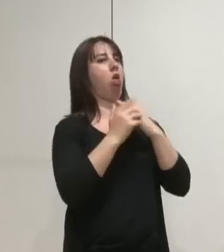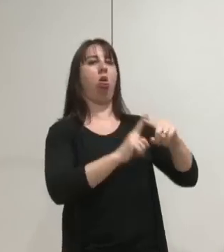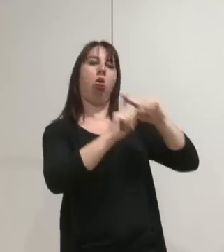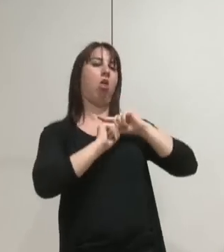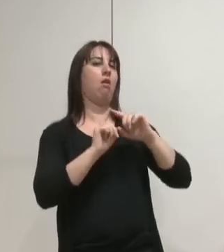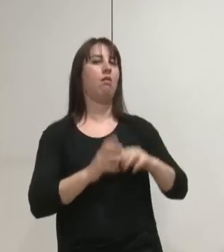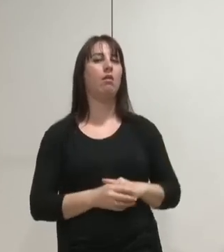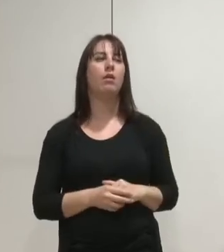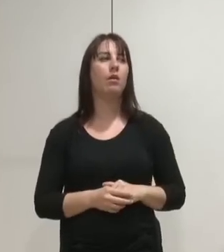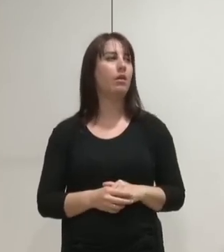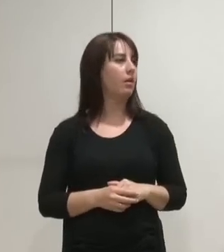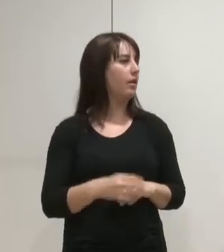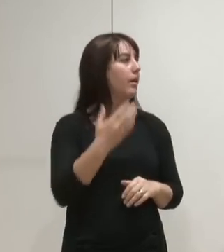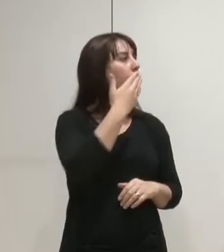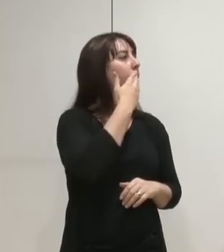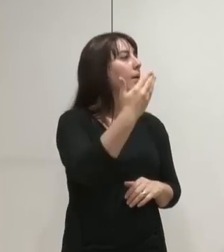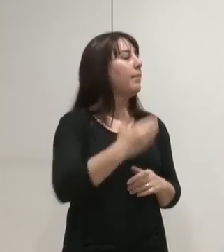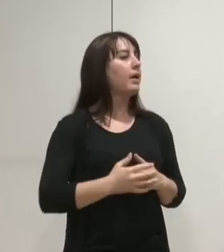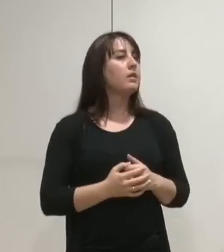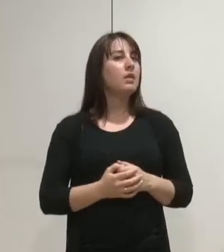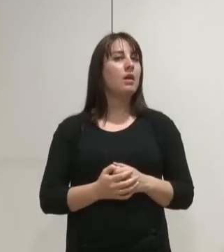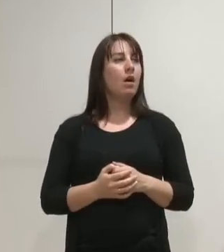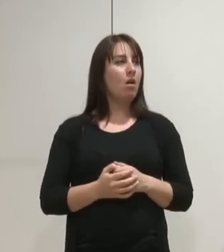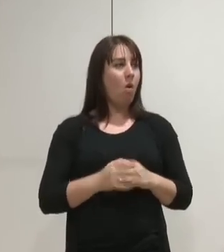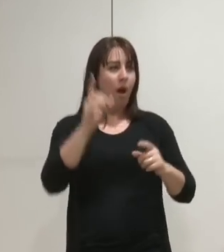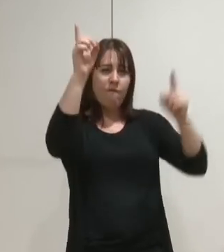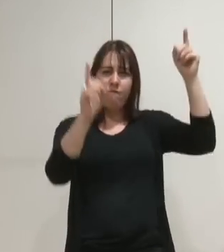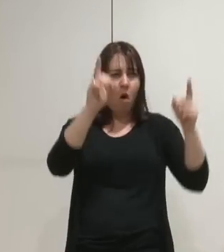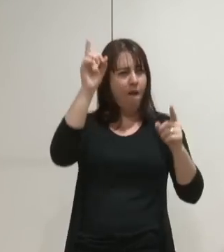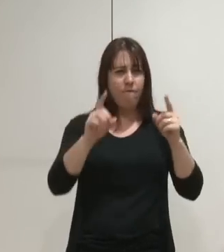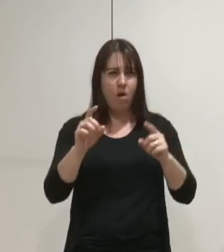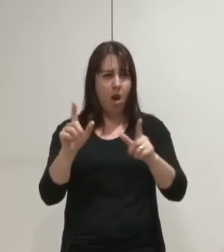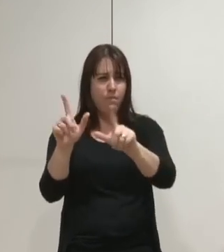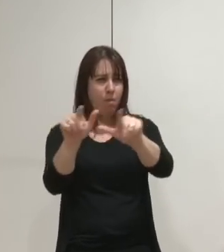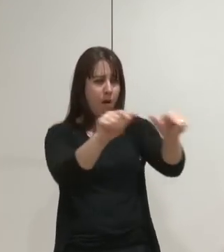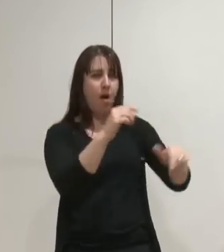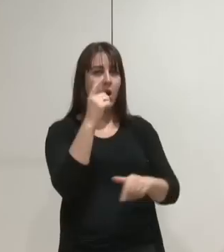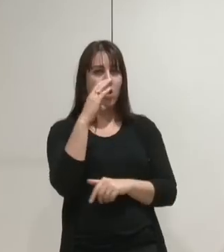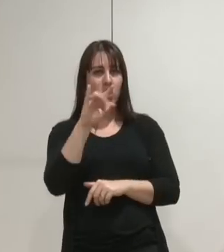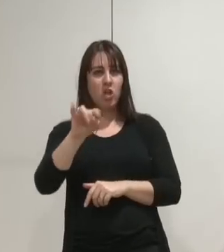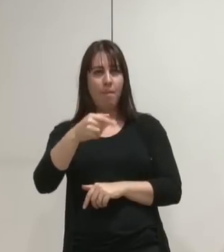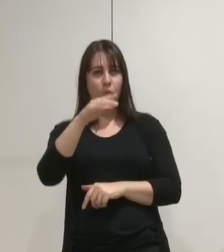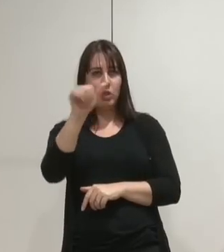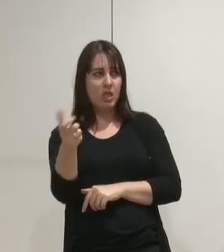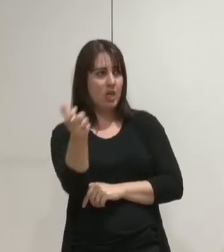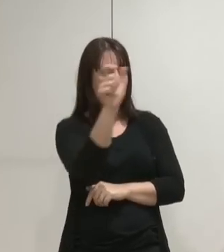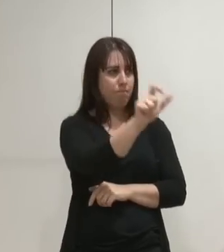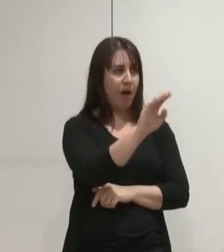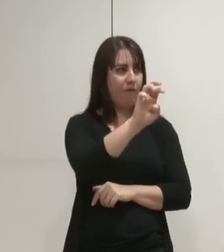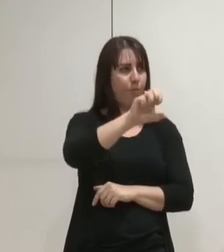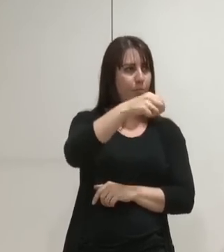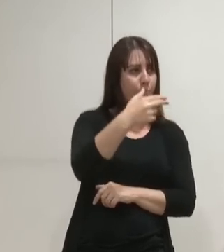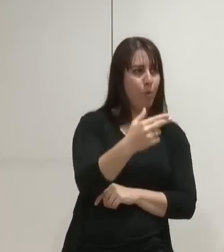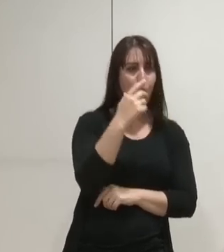café merci il y a une forêt de doigt donc monsieur chamussi puis monsieur monsieur Bron madame